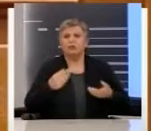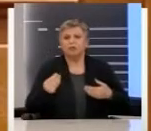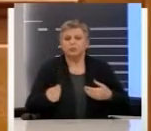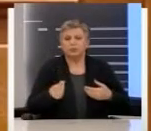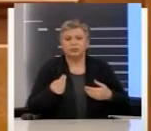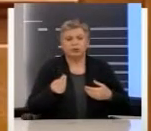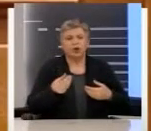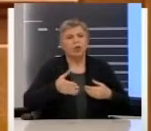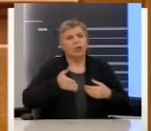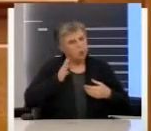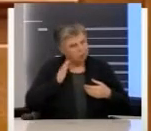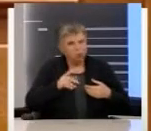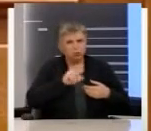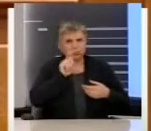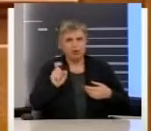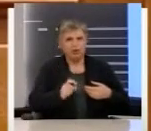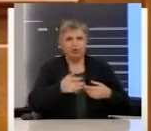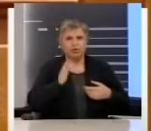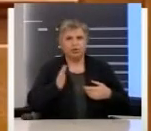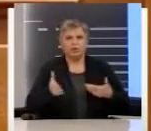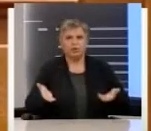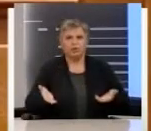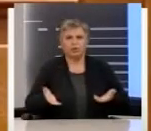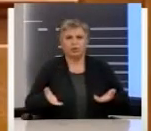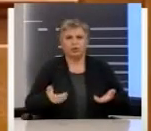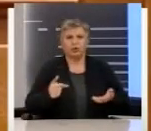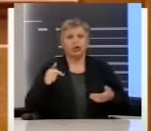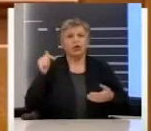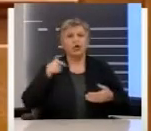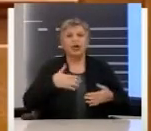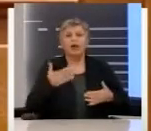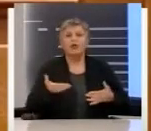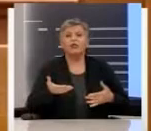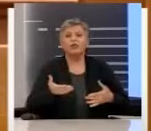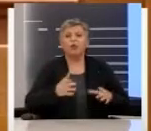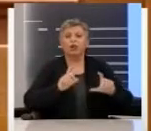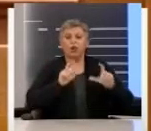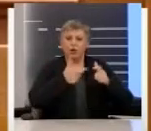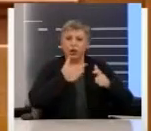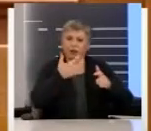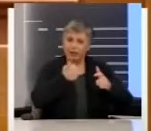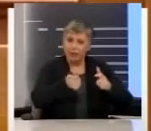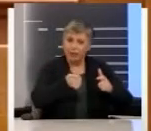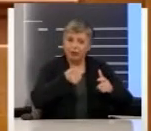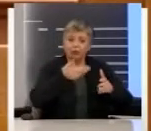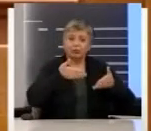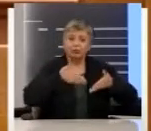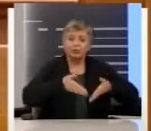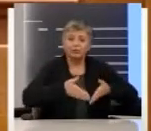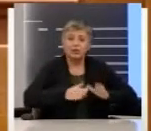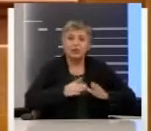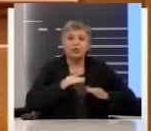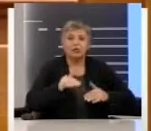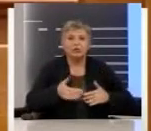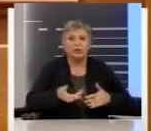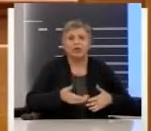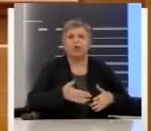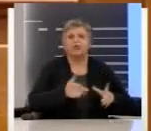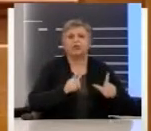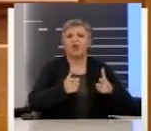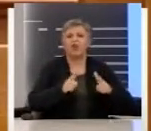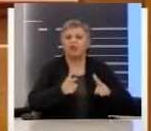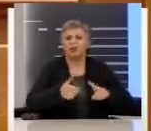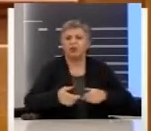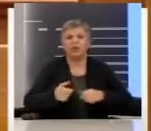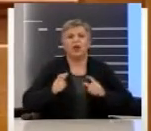τα περιστατικά τα έχουν και φτωχοί άνθρωποι και πλούσιοι, και μορφωμένοι και αμόρφωτοι, και δεξιοί και